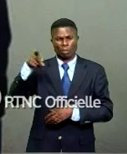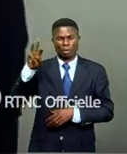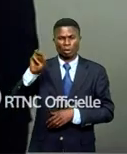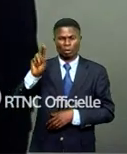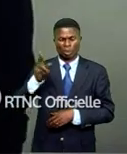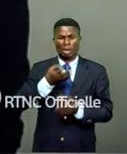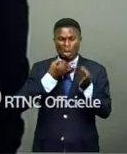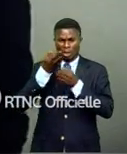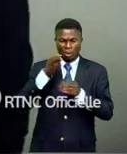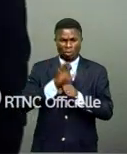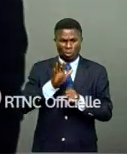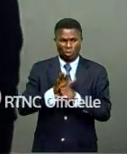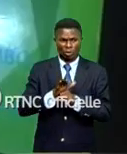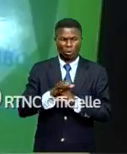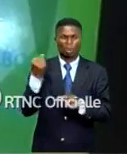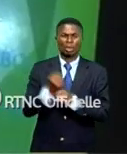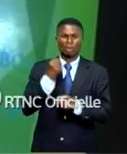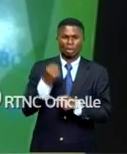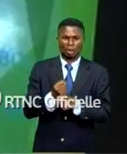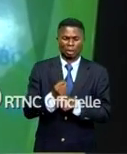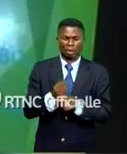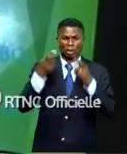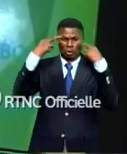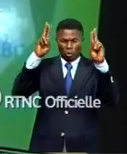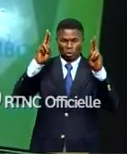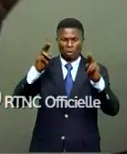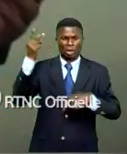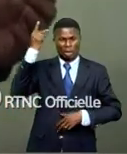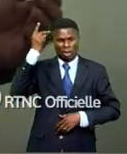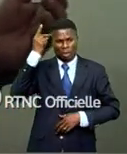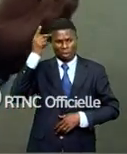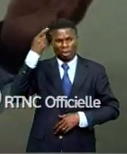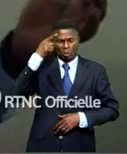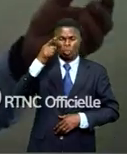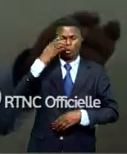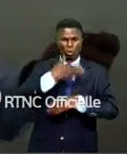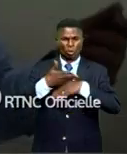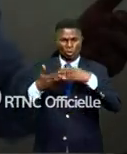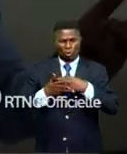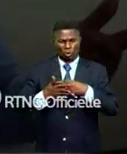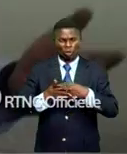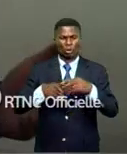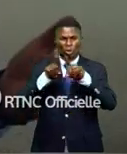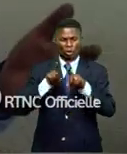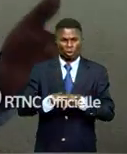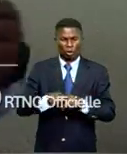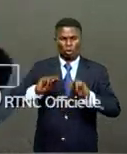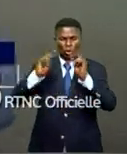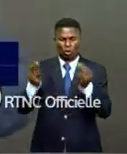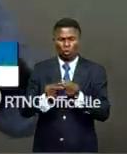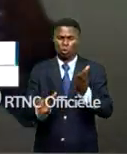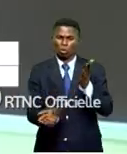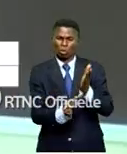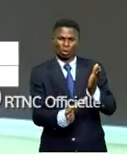s'est apesanti également sur les travaux réussis dans la capitale pour la réhabilitation et construction des réseaux secondaires